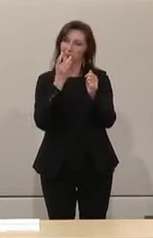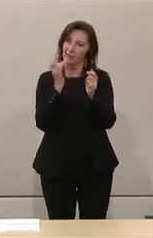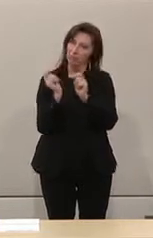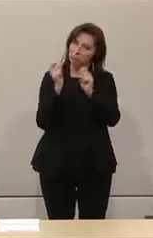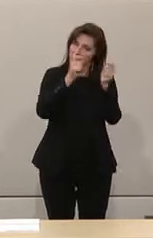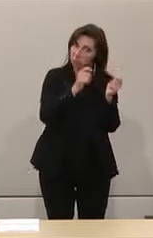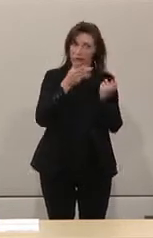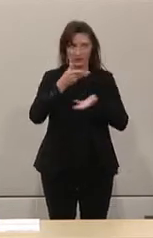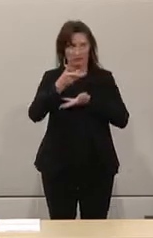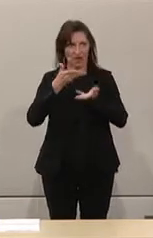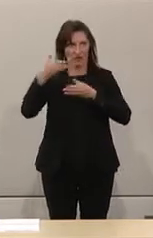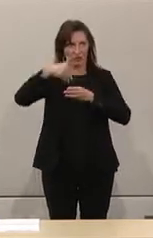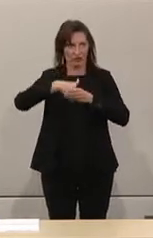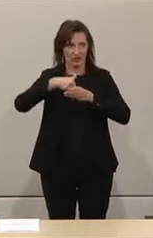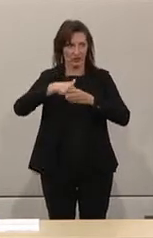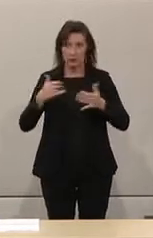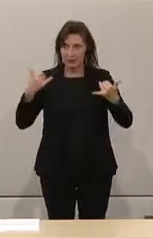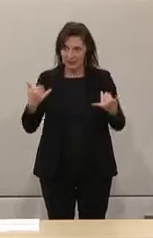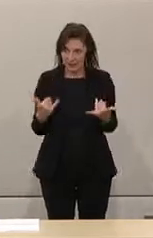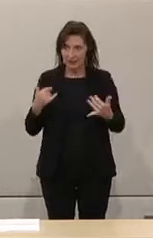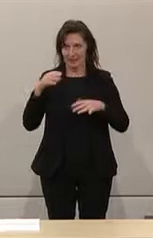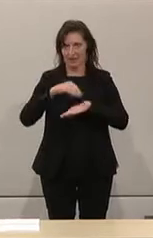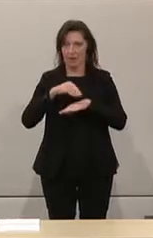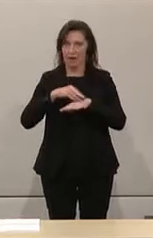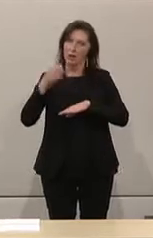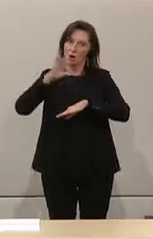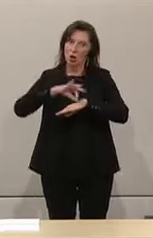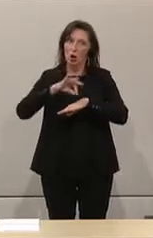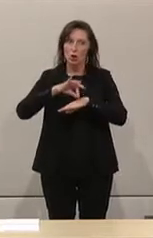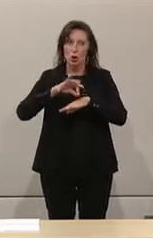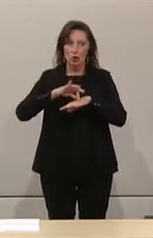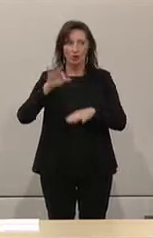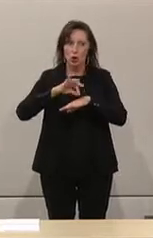der Sozialsprecher der NEOS. Die NEOS bringen dazu einen Antrag ein.